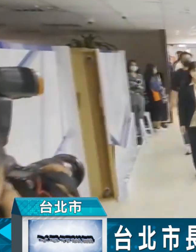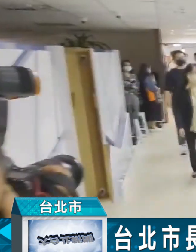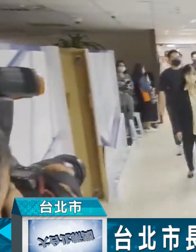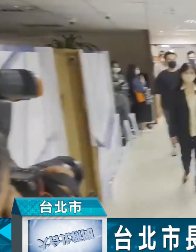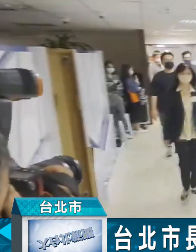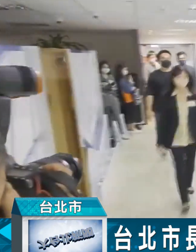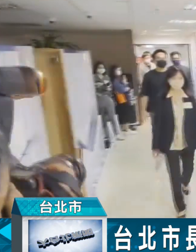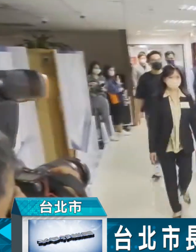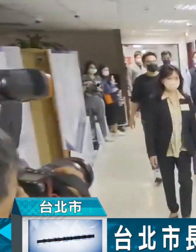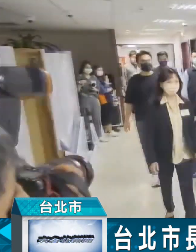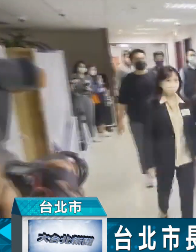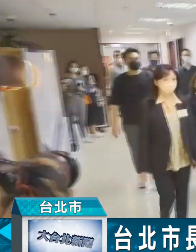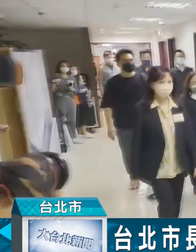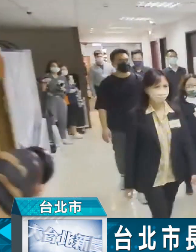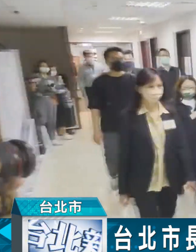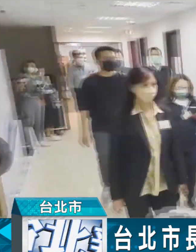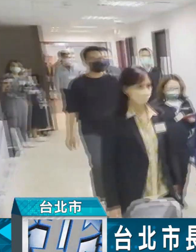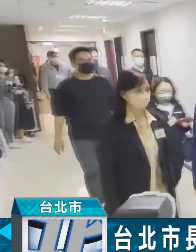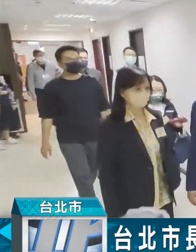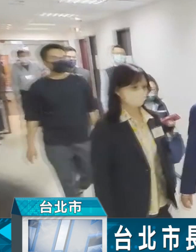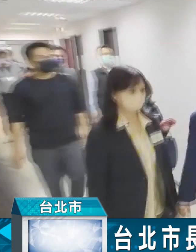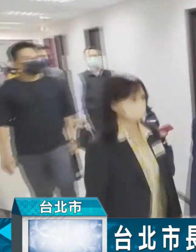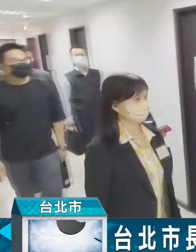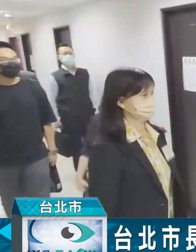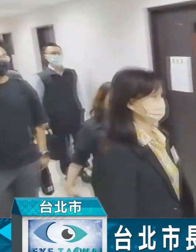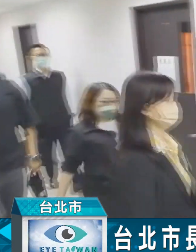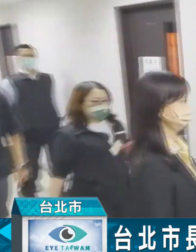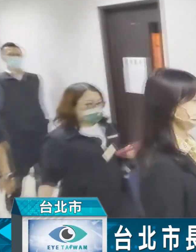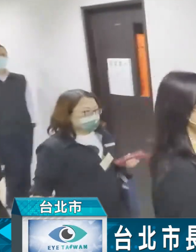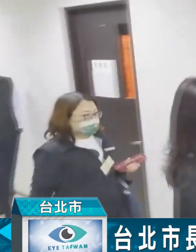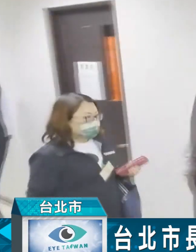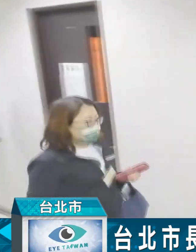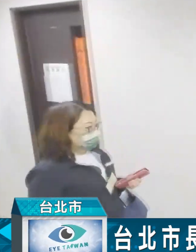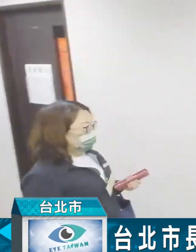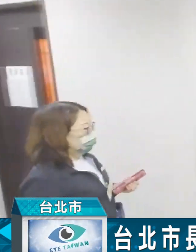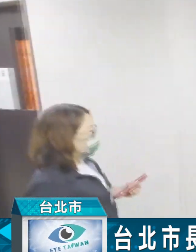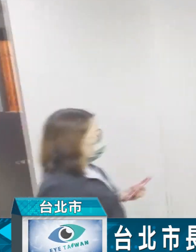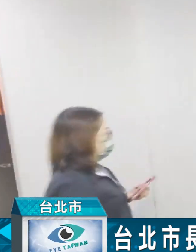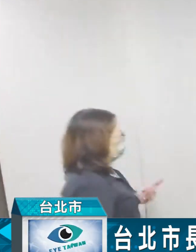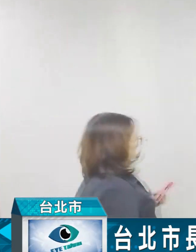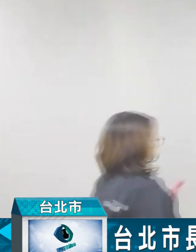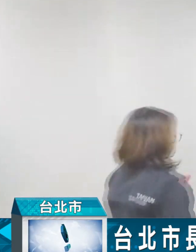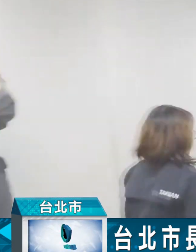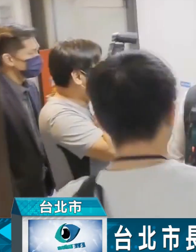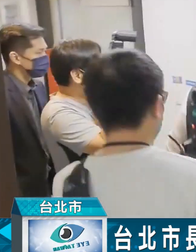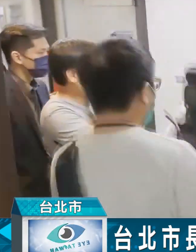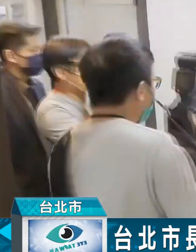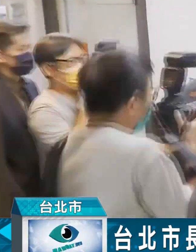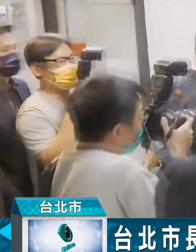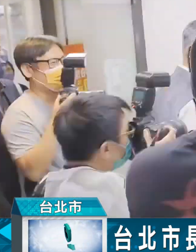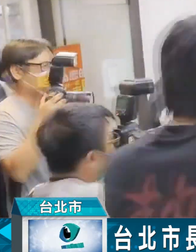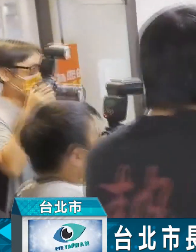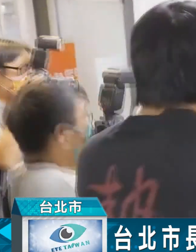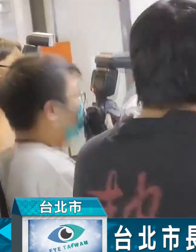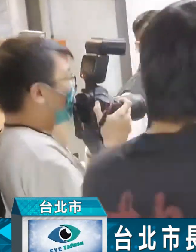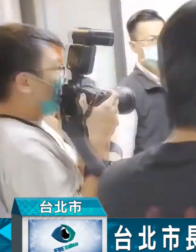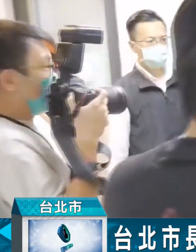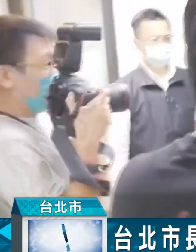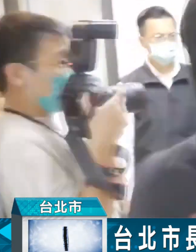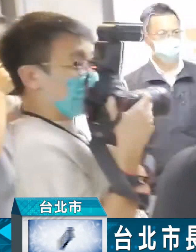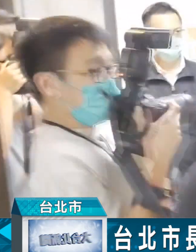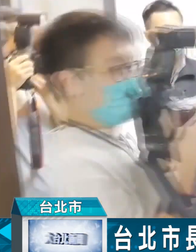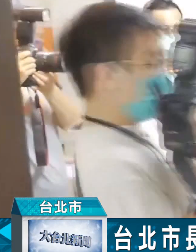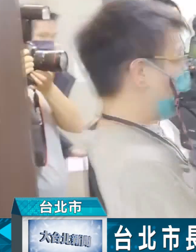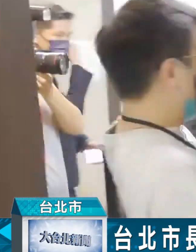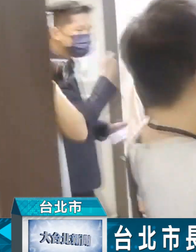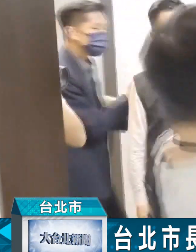场的是陈时中，他左批蒋万安戏骨经验是沽名钓誉，右批黄珊珊自称极战力，既然科归黄随，那随